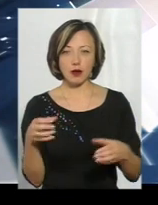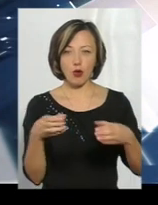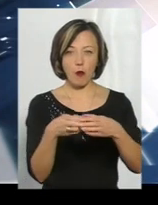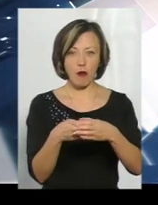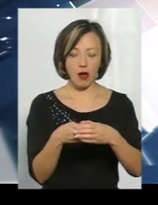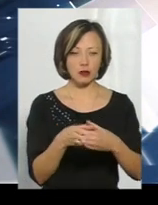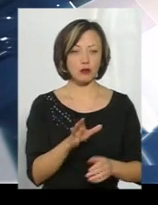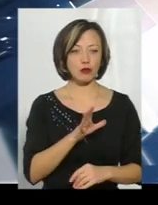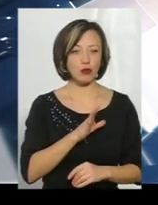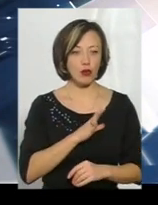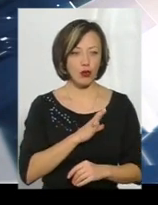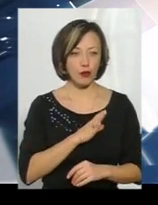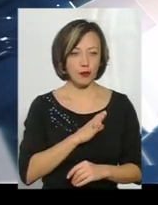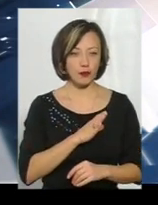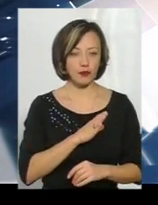громаді було